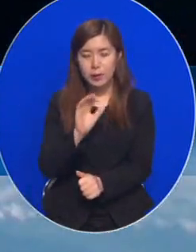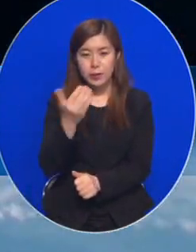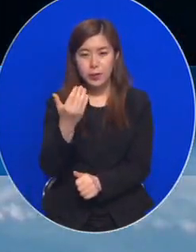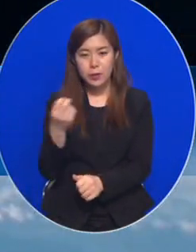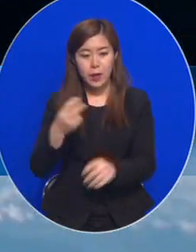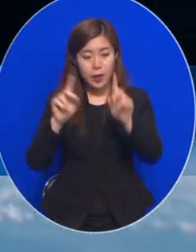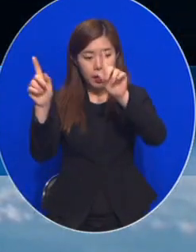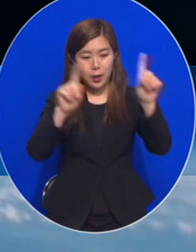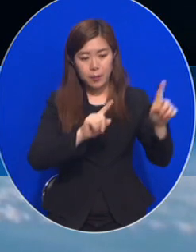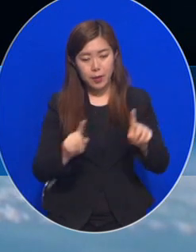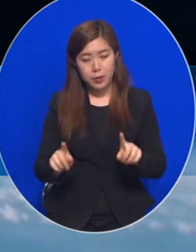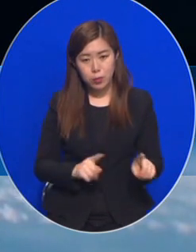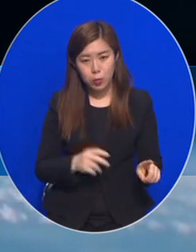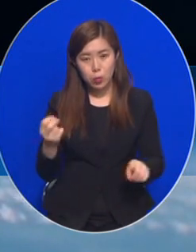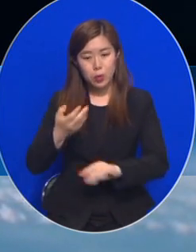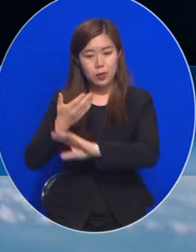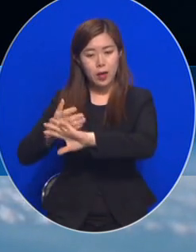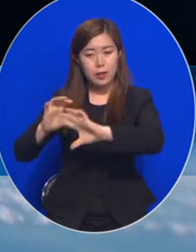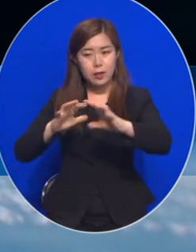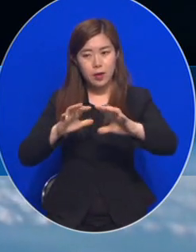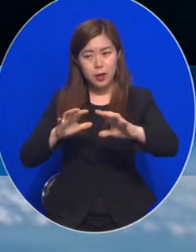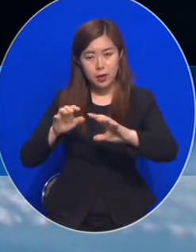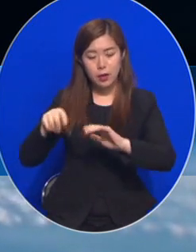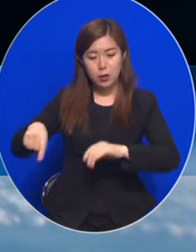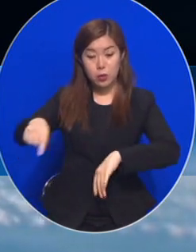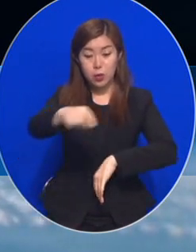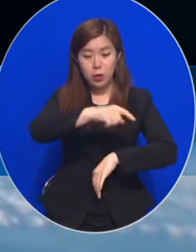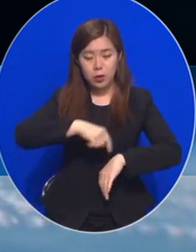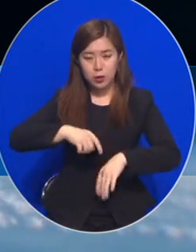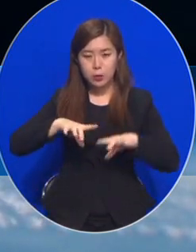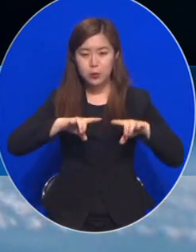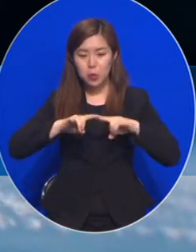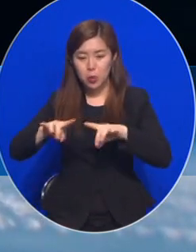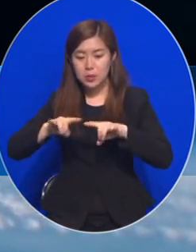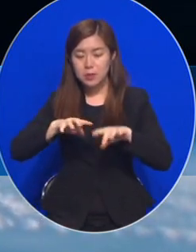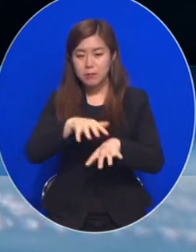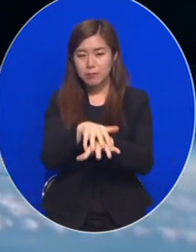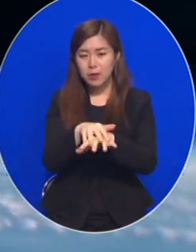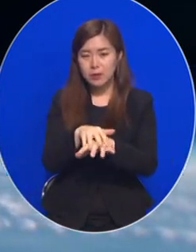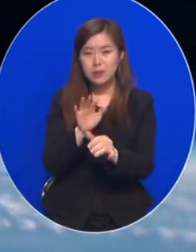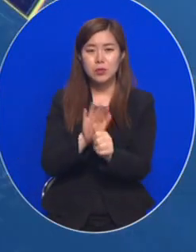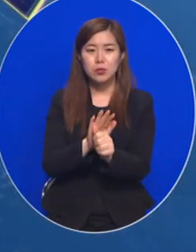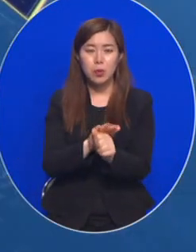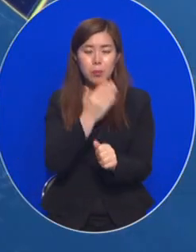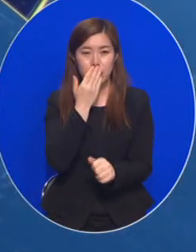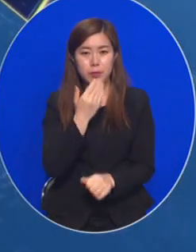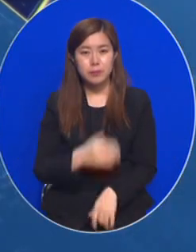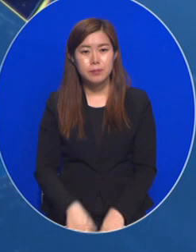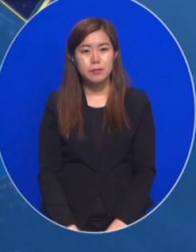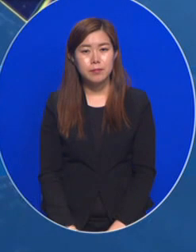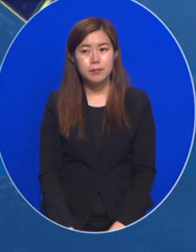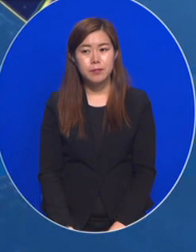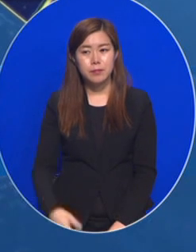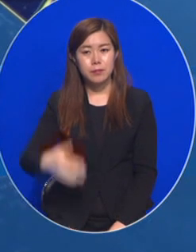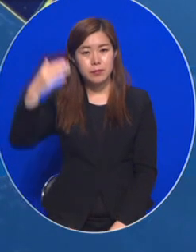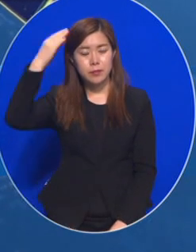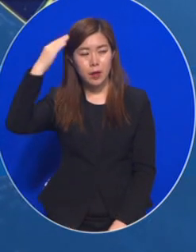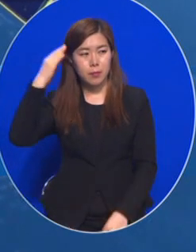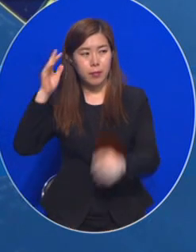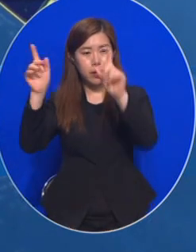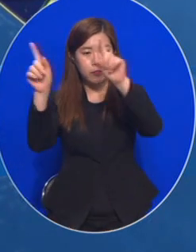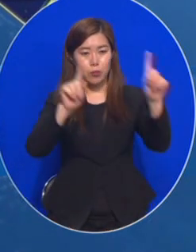전역 및 해외 파병 지역을 포함한 원거리 지역에도 통신망 지원이 가능해 졌습니다 한반도 전지혜 거의